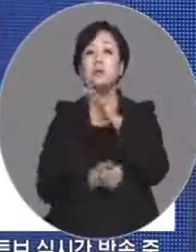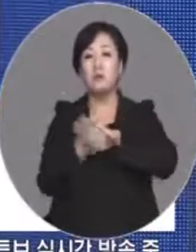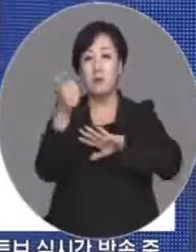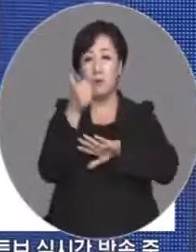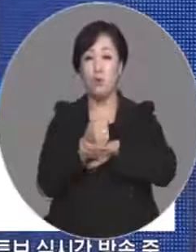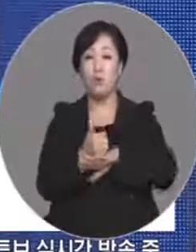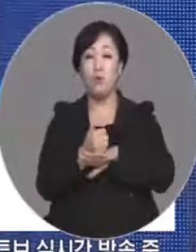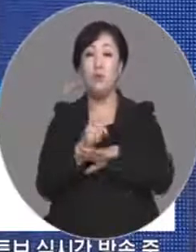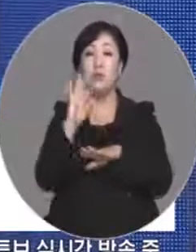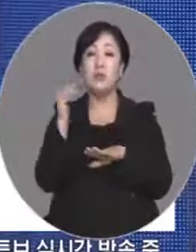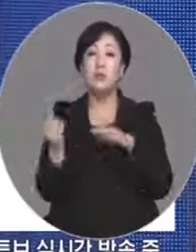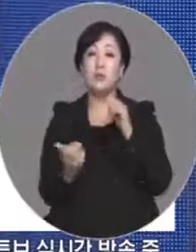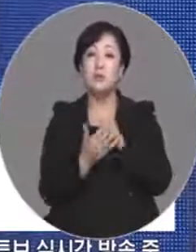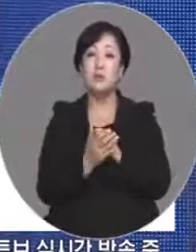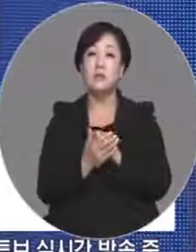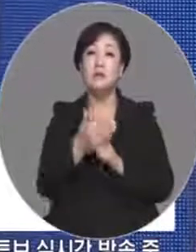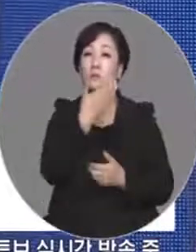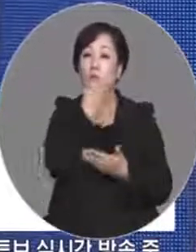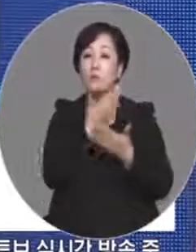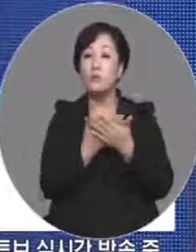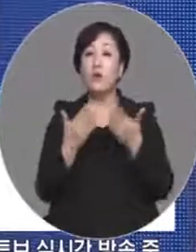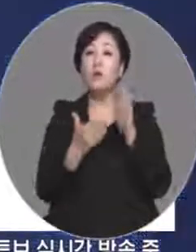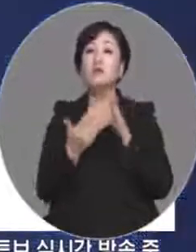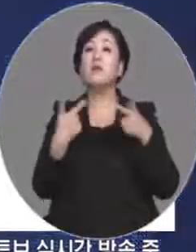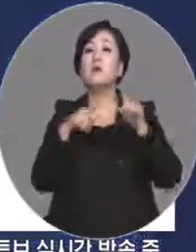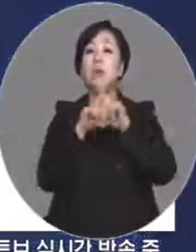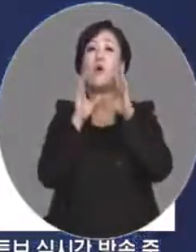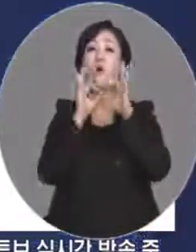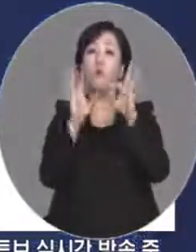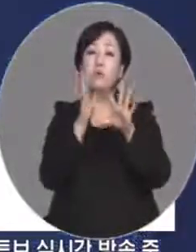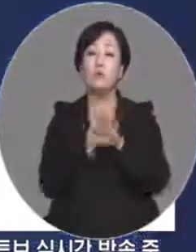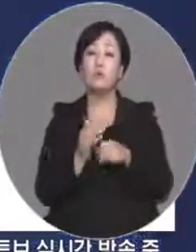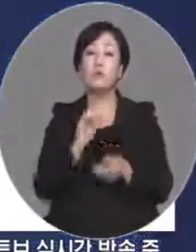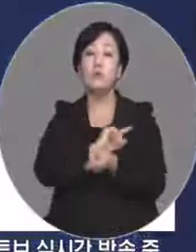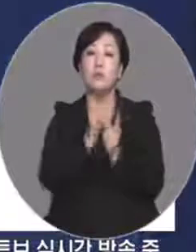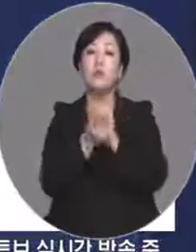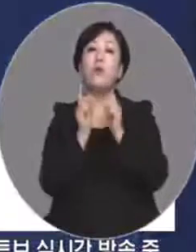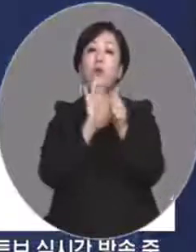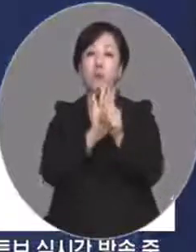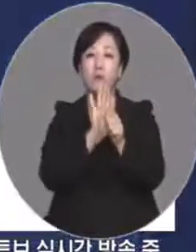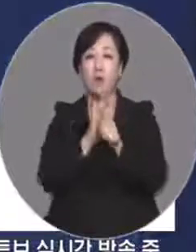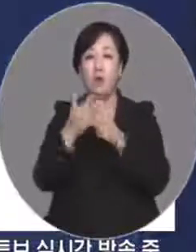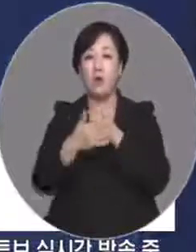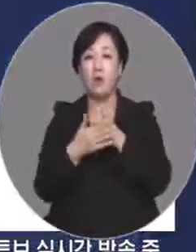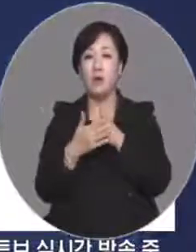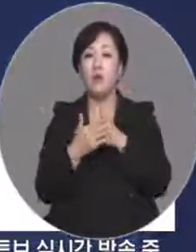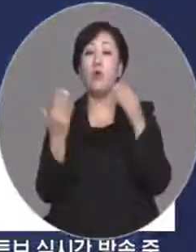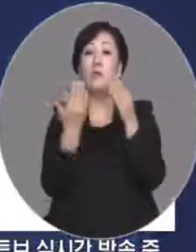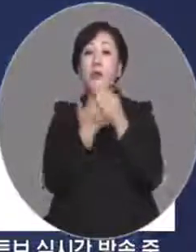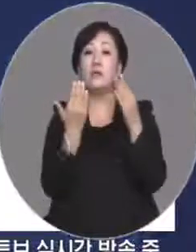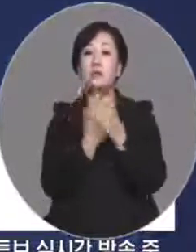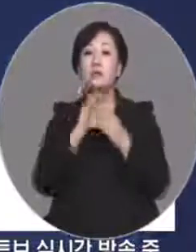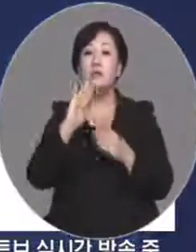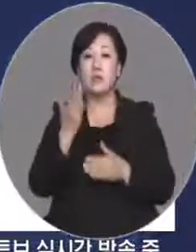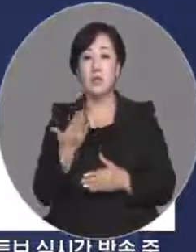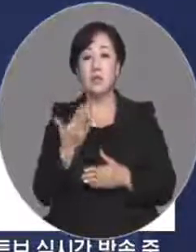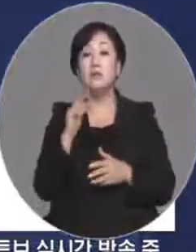성공시키는 이런 것이 가장 최고의 홍보. 상호 협력해서 이렇게 쓰면 좋은 산업이